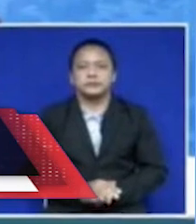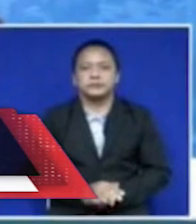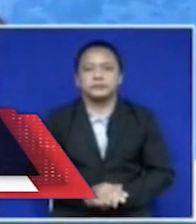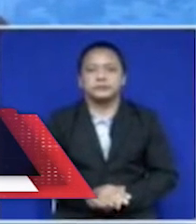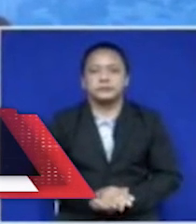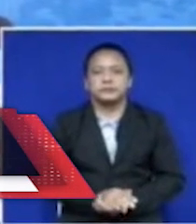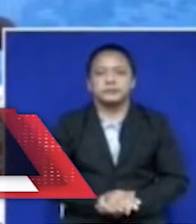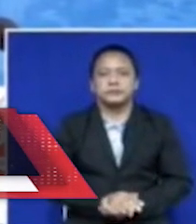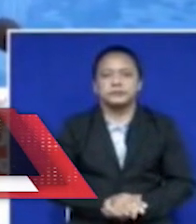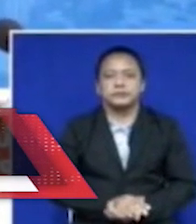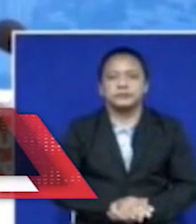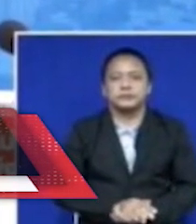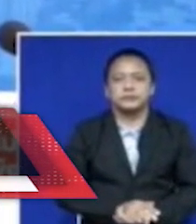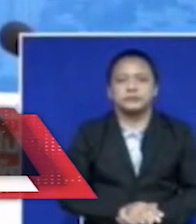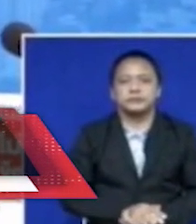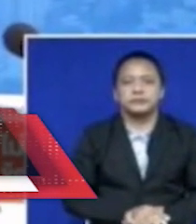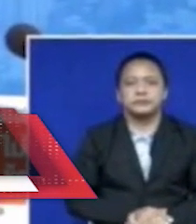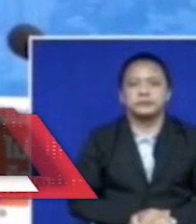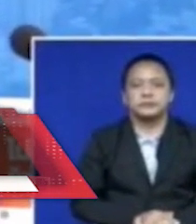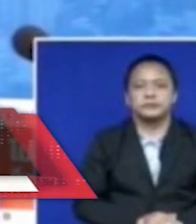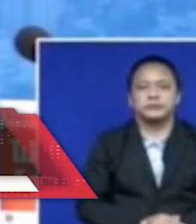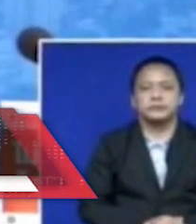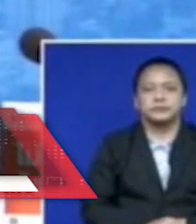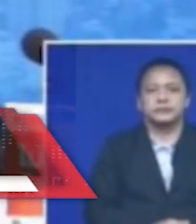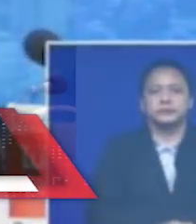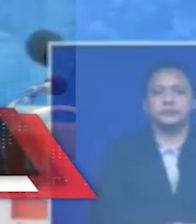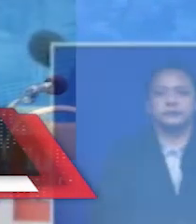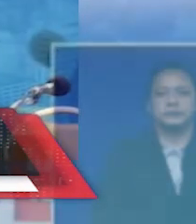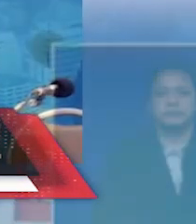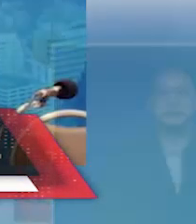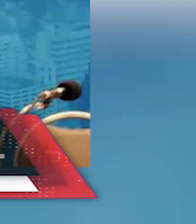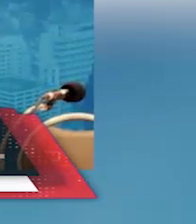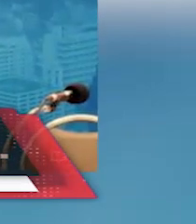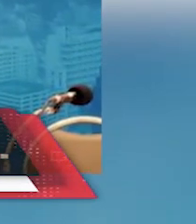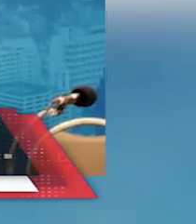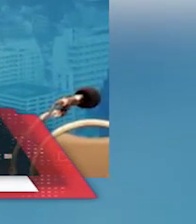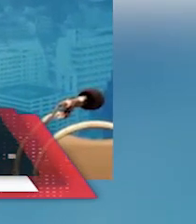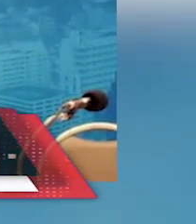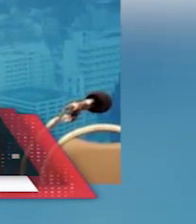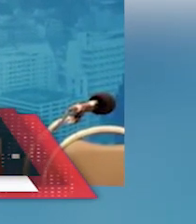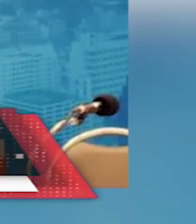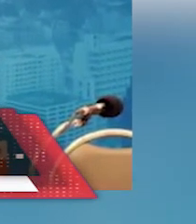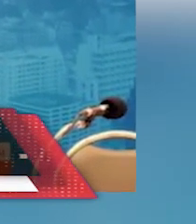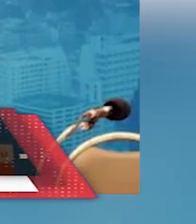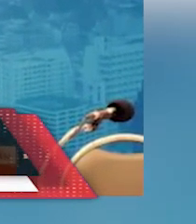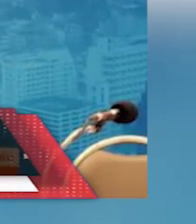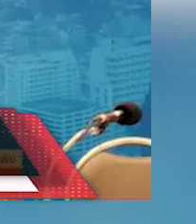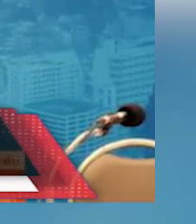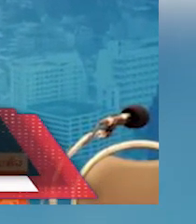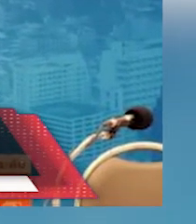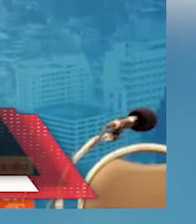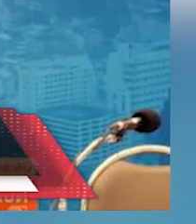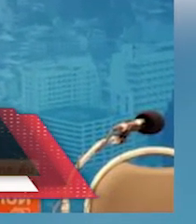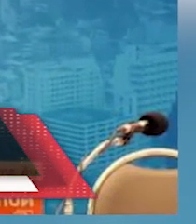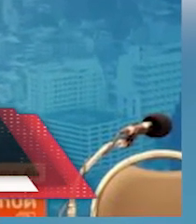ทรวงสาธารณสุขโพสต์ผ่านเพจของตนเองเผยมีผู้ติดเชื้อโควิด-19 เป็นชายอายุ45ปีเสียชีวิตแล้ว1รายโ